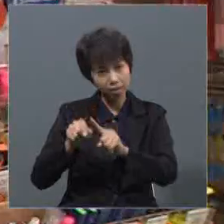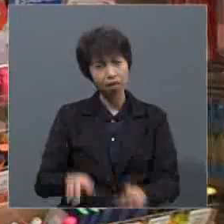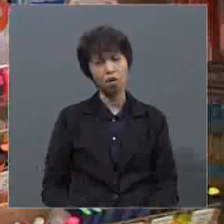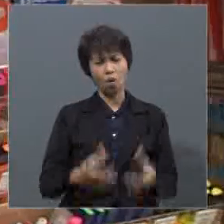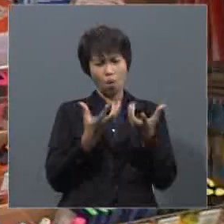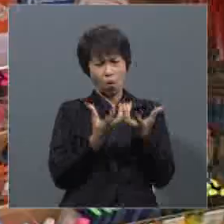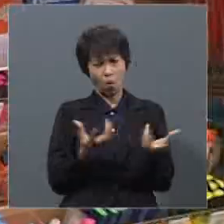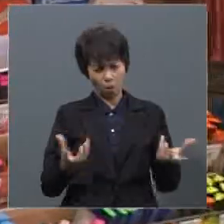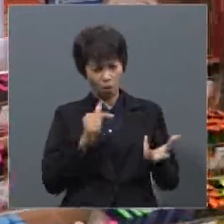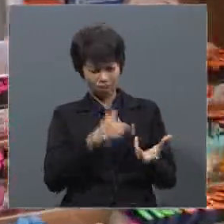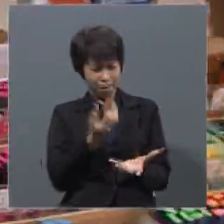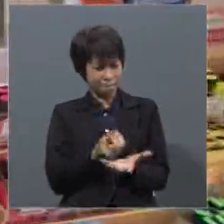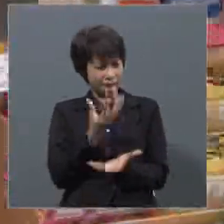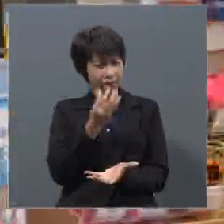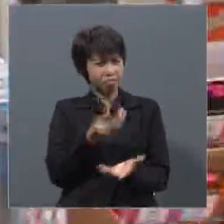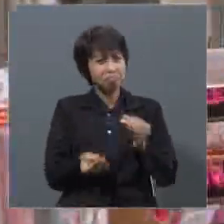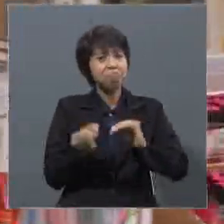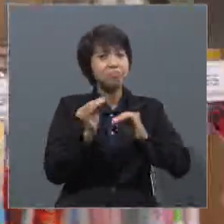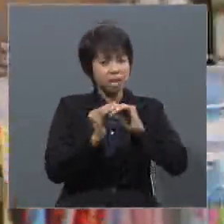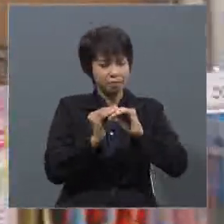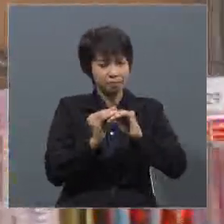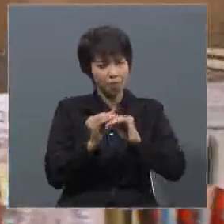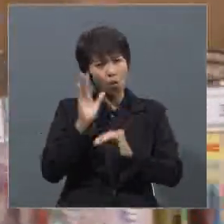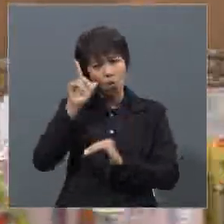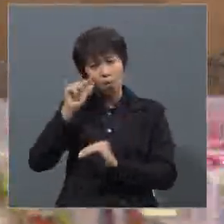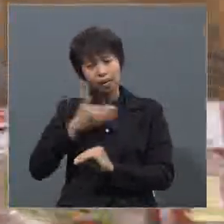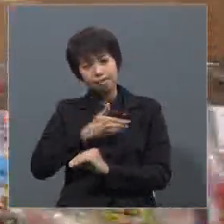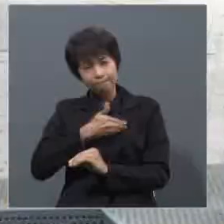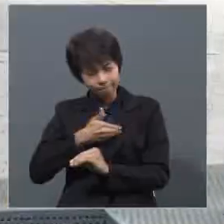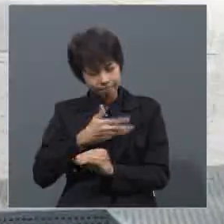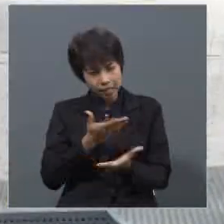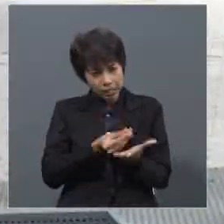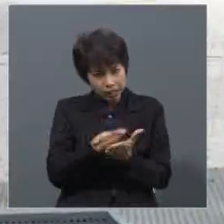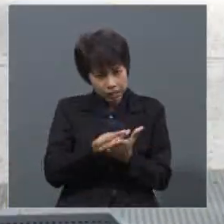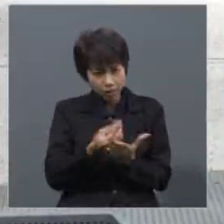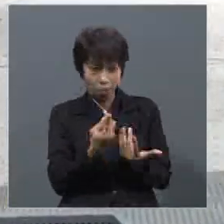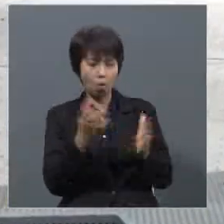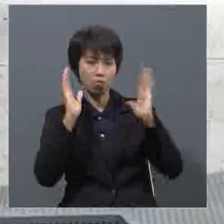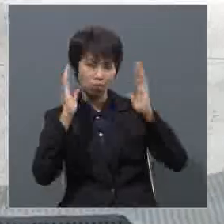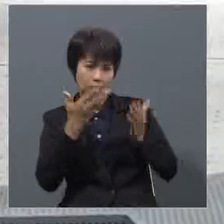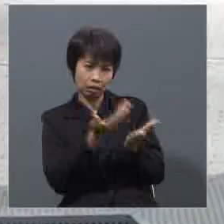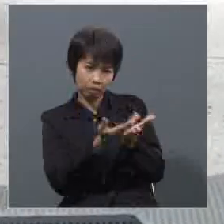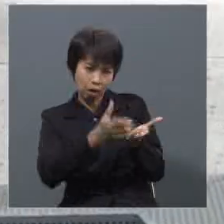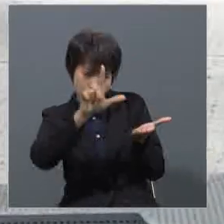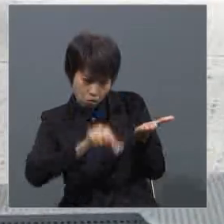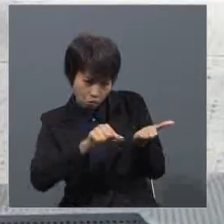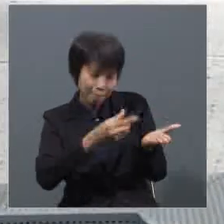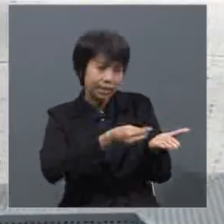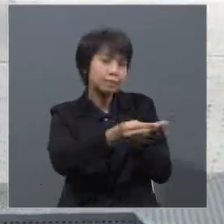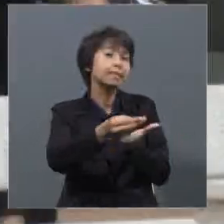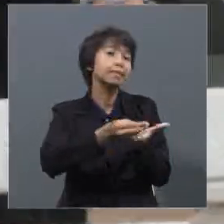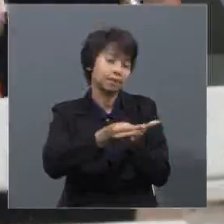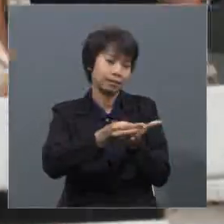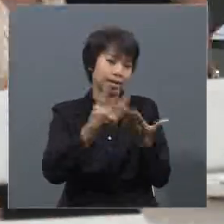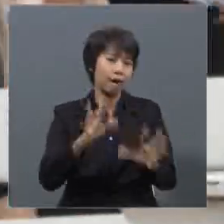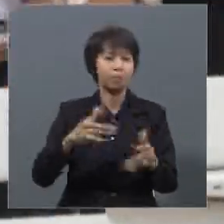ปรับตัวเพิ่มสูงขึ้นเนี่ยทำให้ผู้ปกครองต้องควบคุมงบประมาณแล้วก็เลือกซื้อตอนที่มีจัดโปรโมชั่นลดแรกจากแถมส่วนค่าเรียน